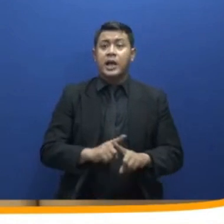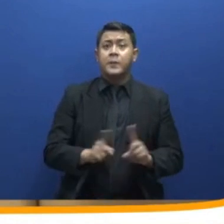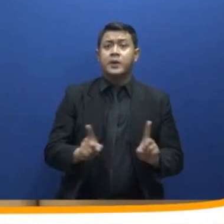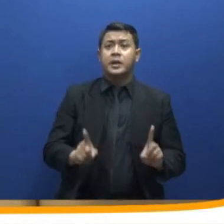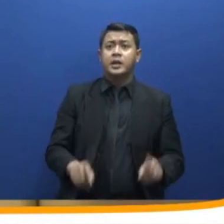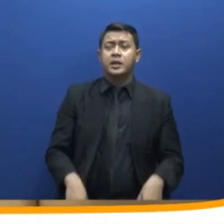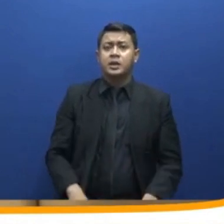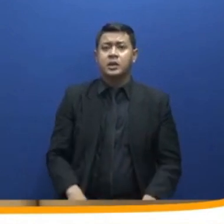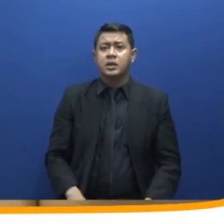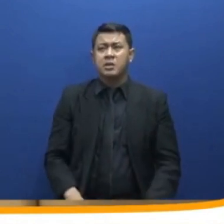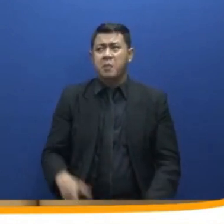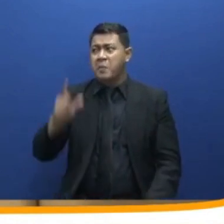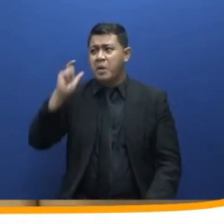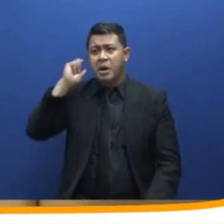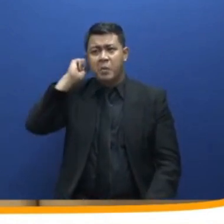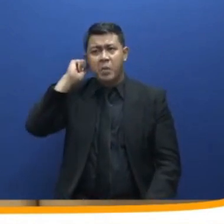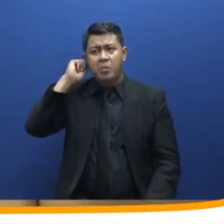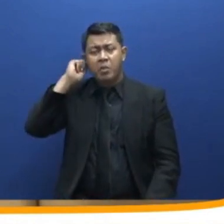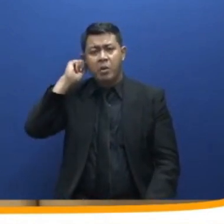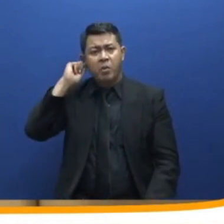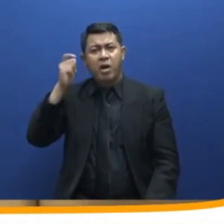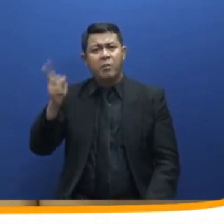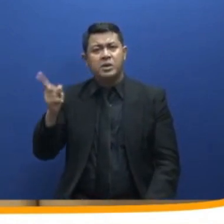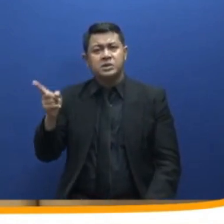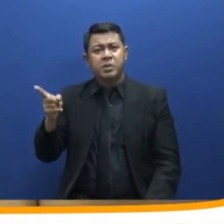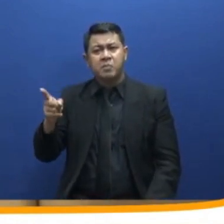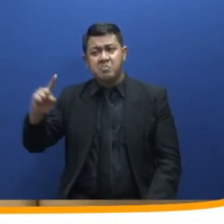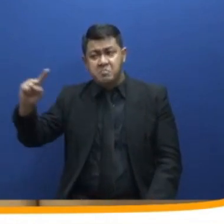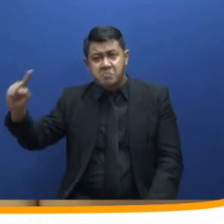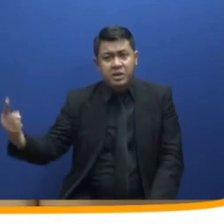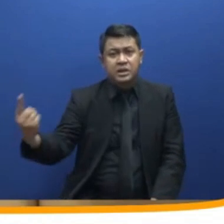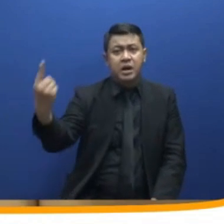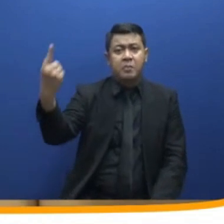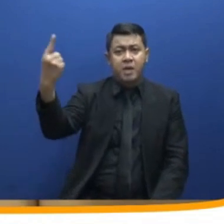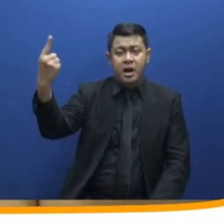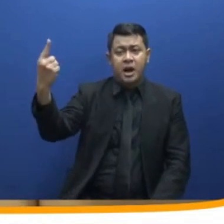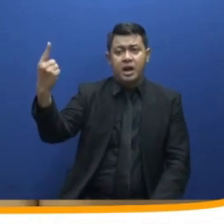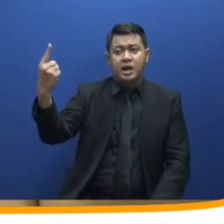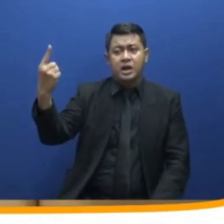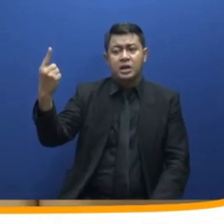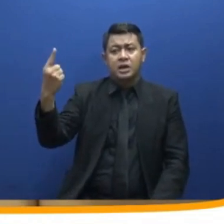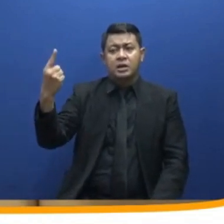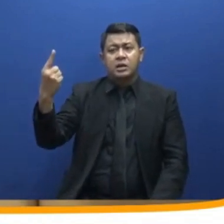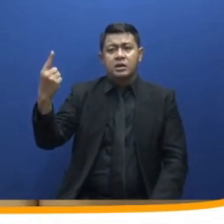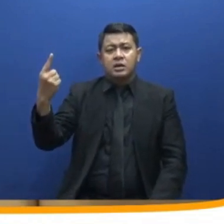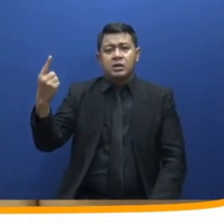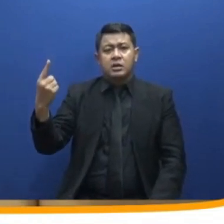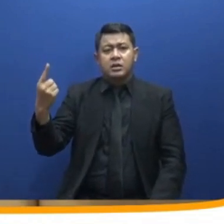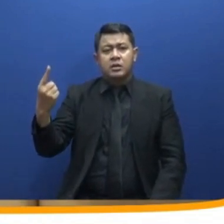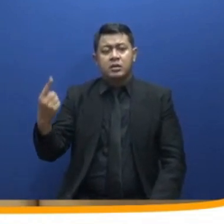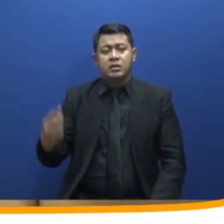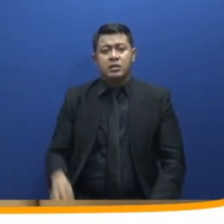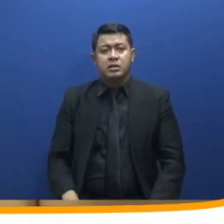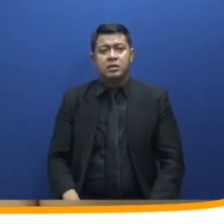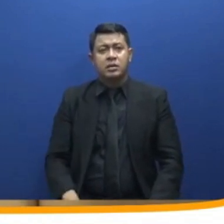kok perempuan-perempuan inilah yang pertama kali oleh dua pemuda tadi dikatakan bahwa apa yang